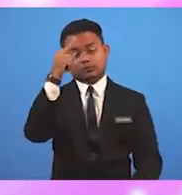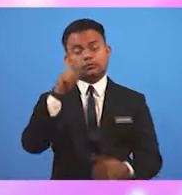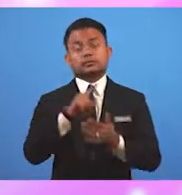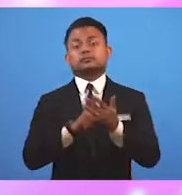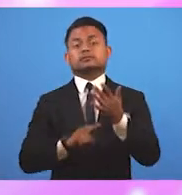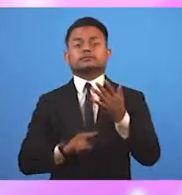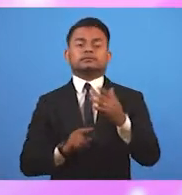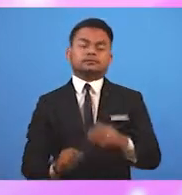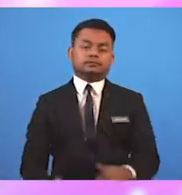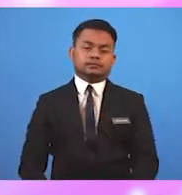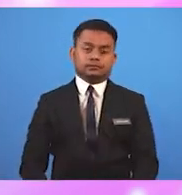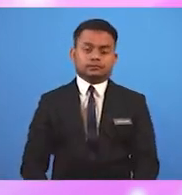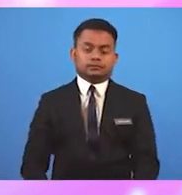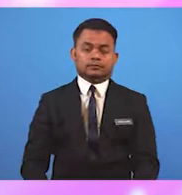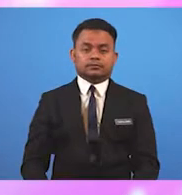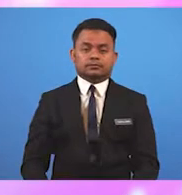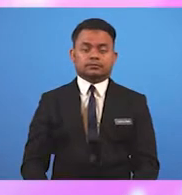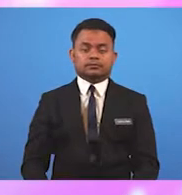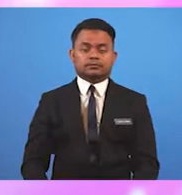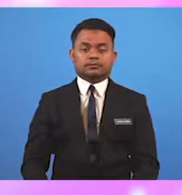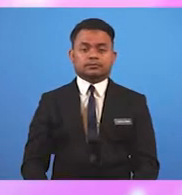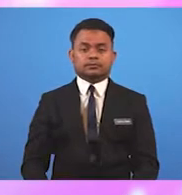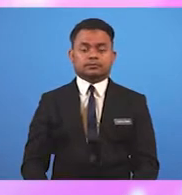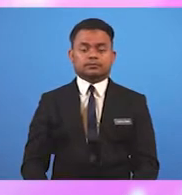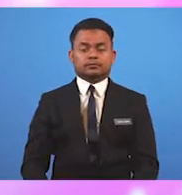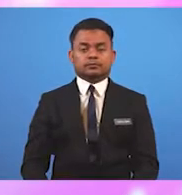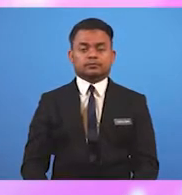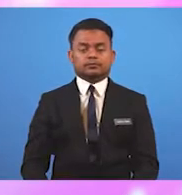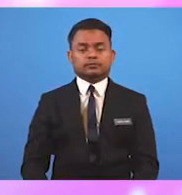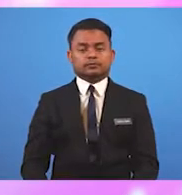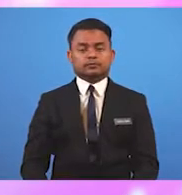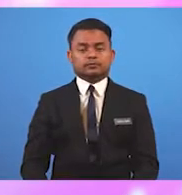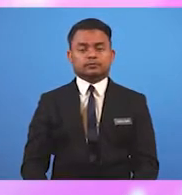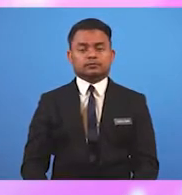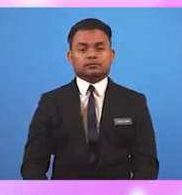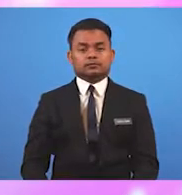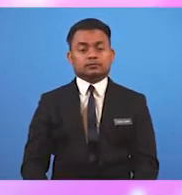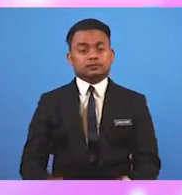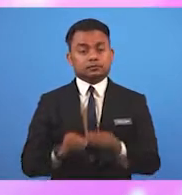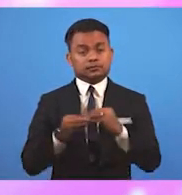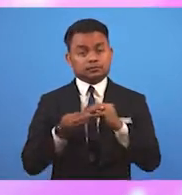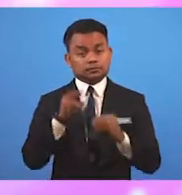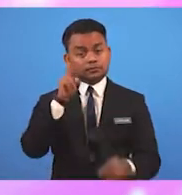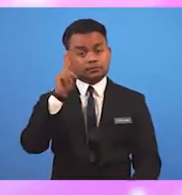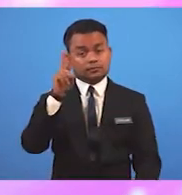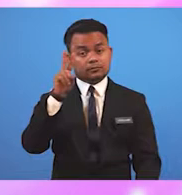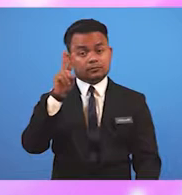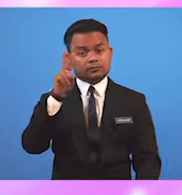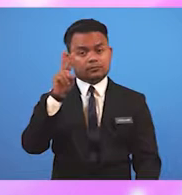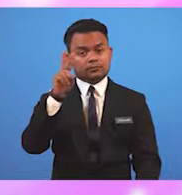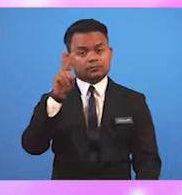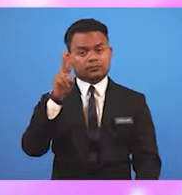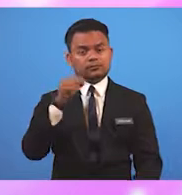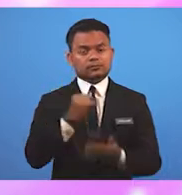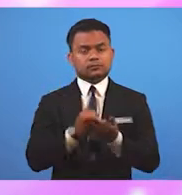penyakit, kontaminan ataupun drug veterina. Maklumat yang kedua adalah spesies